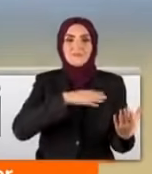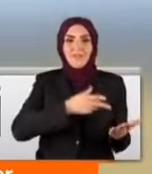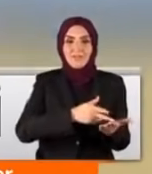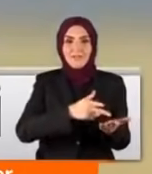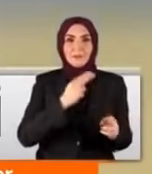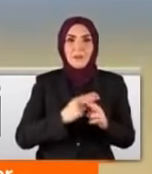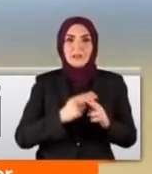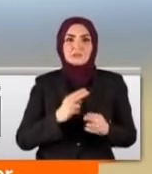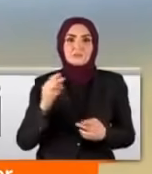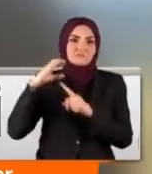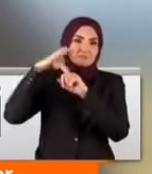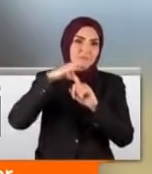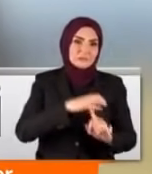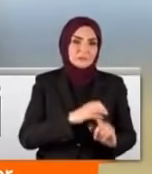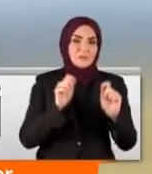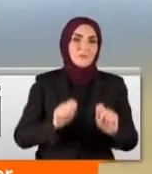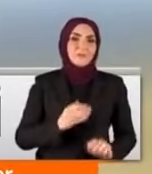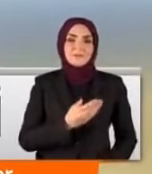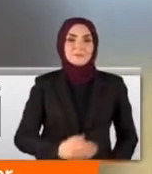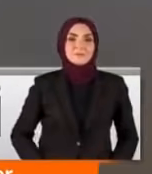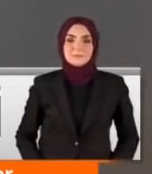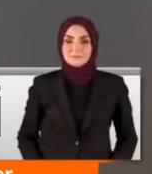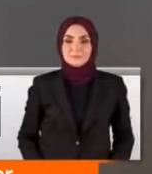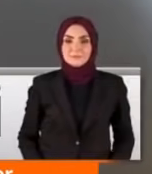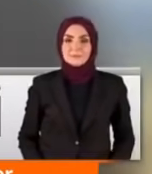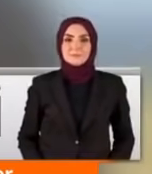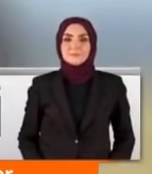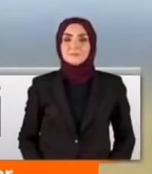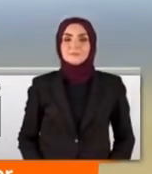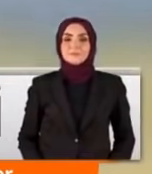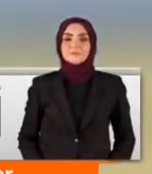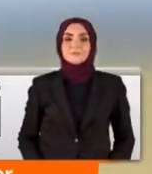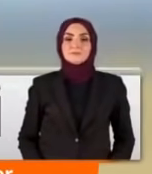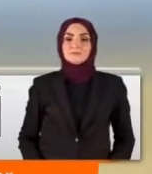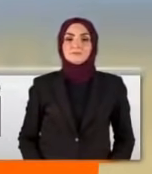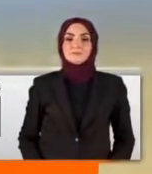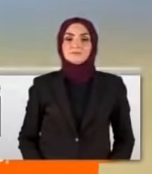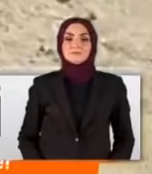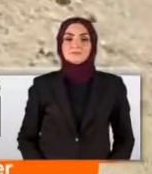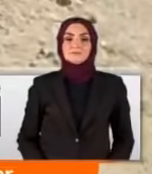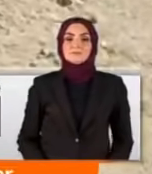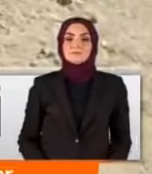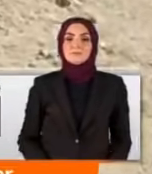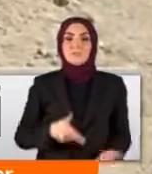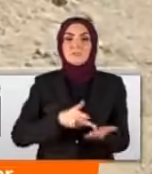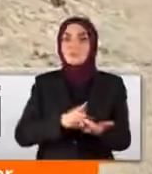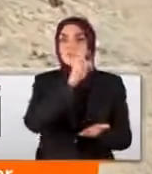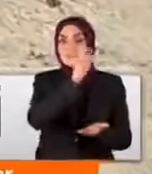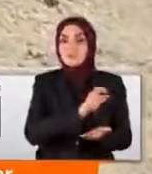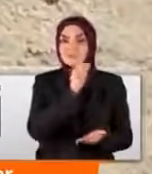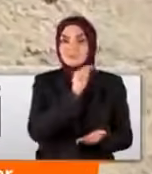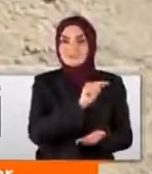eve indim. Nereden geliyorsun sen? Çameli'den. Çameli oğlum daha geçen sene geldiniz biriniz. Sen nereden buldun geldin yine buraya? Çiftçi Öz'ün